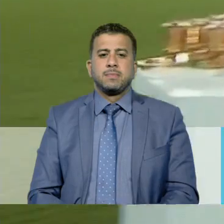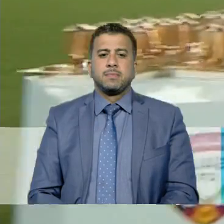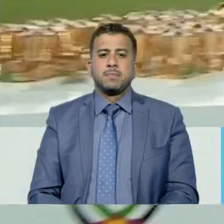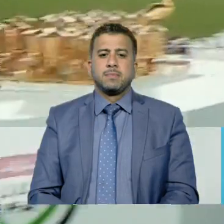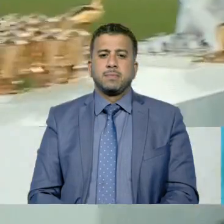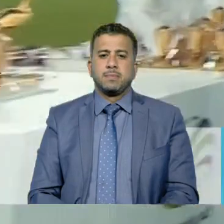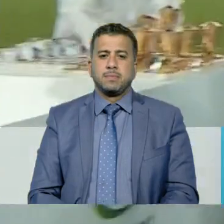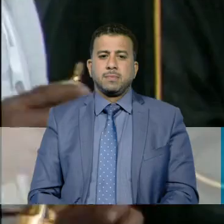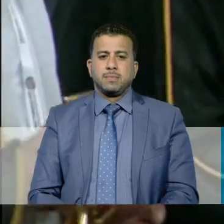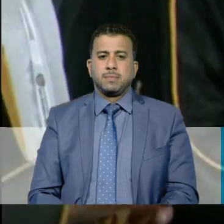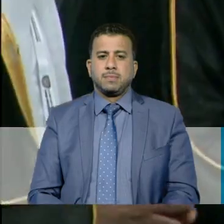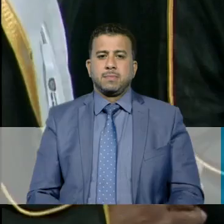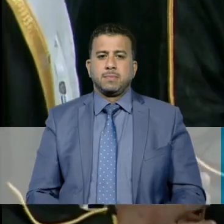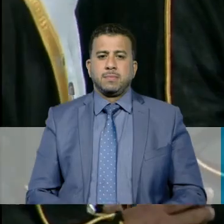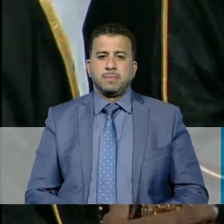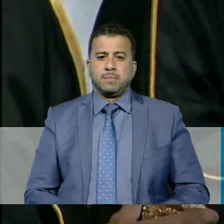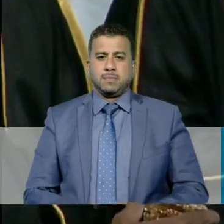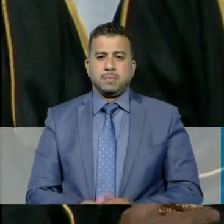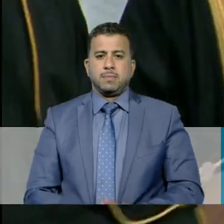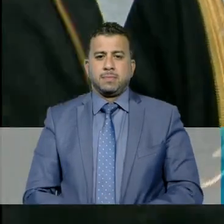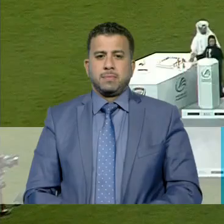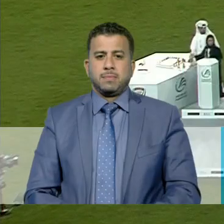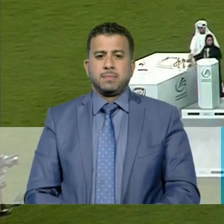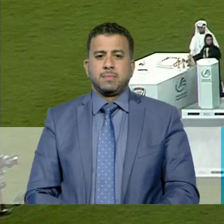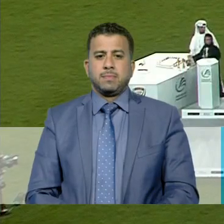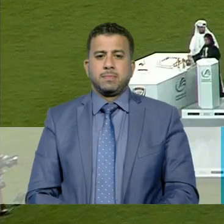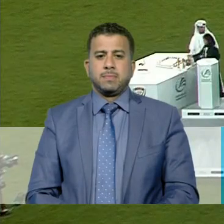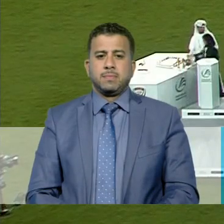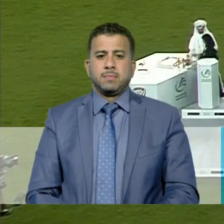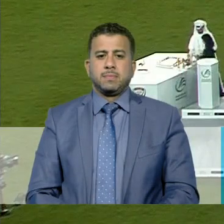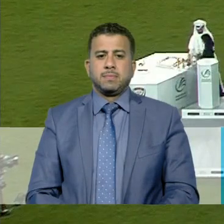عجمان يكرم هنا حمد علي يوسف. لهذه